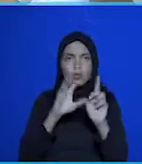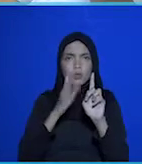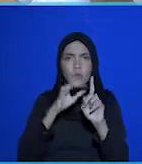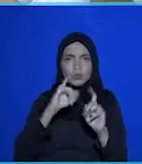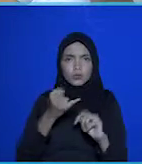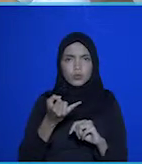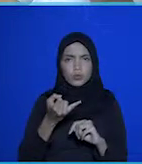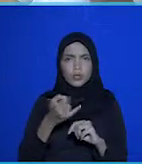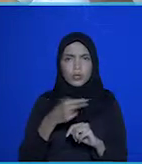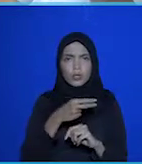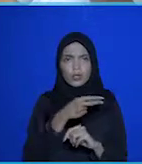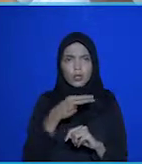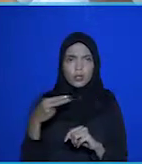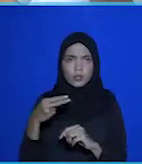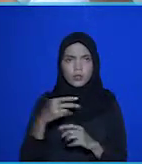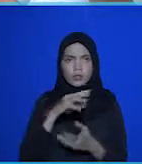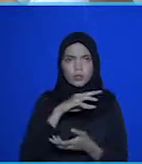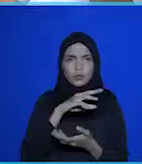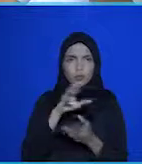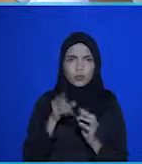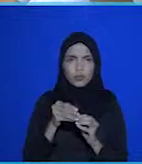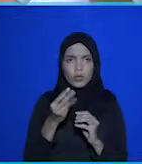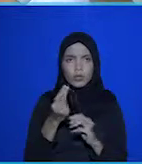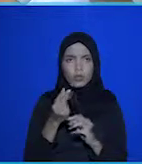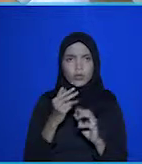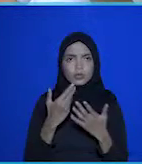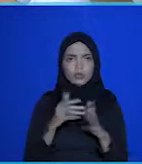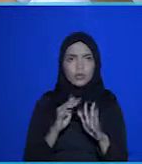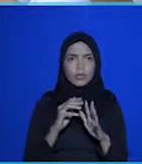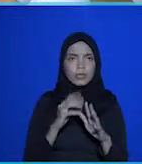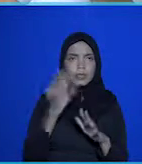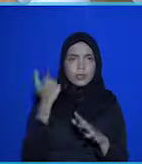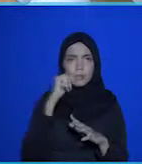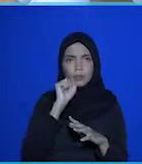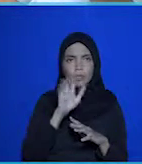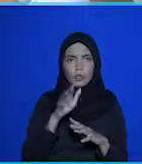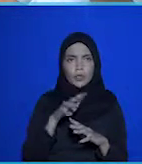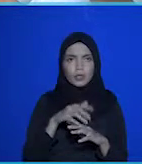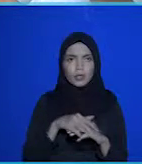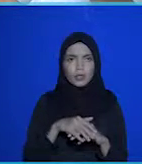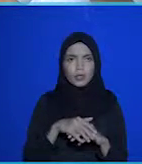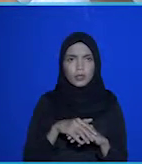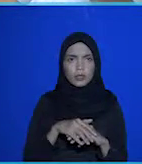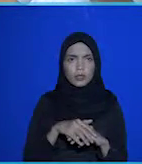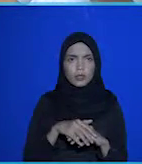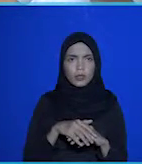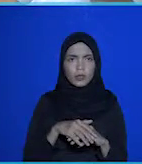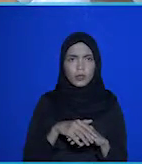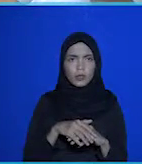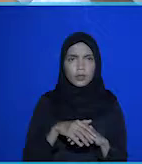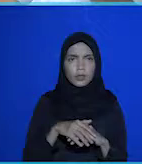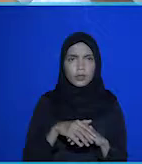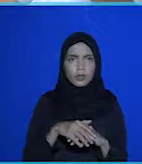sehingga alokasi yang sudah kami sampaikan untuk saudara-saudara kita keluarga yang meninggal di sana itu